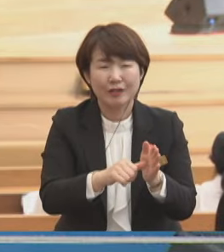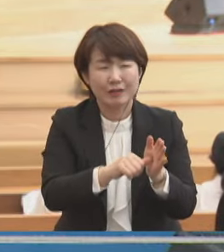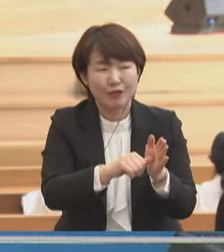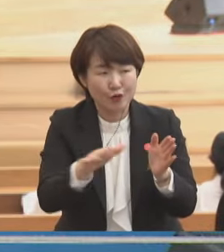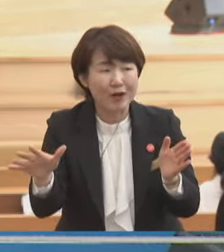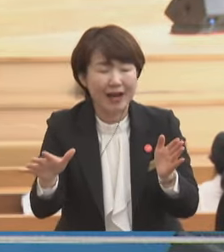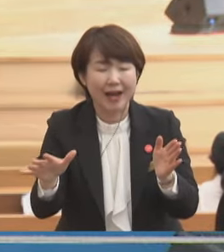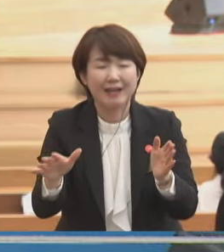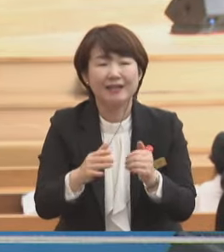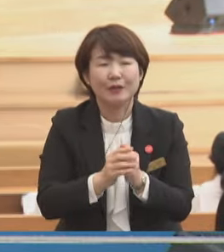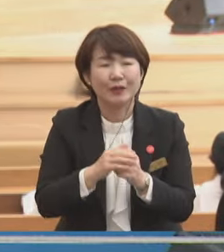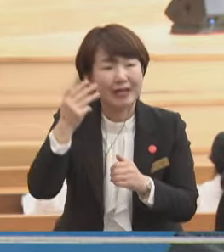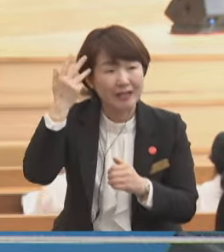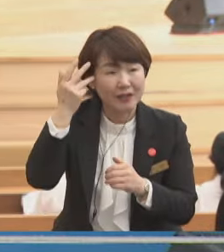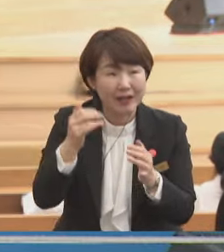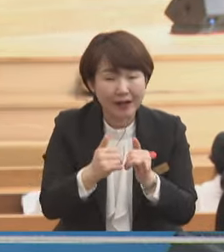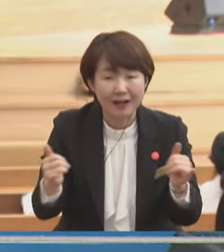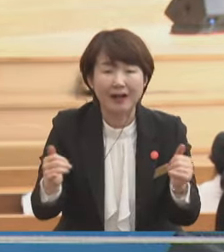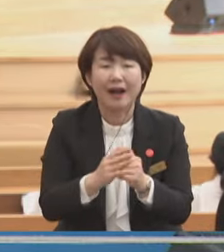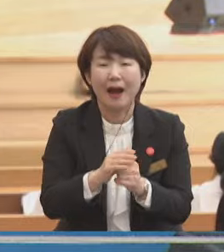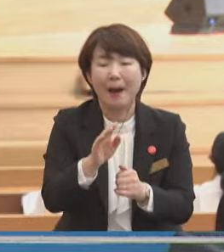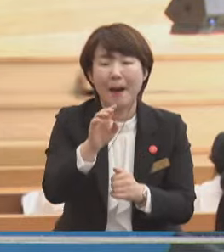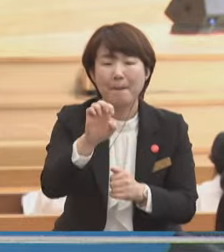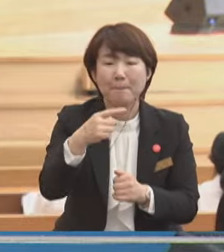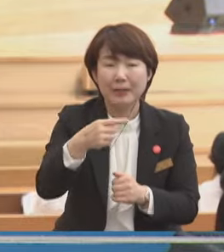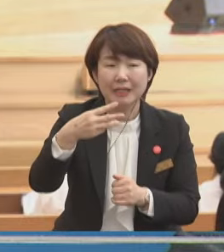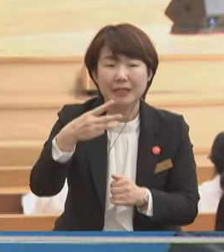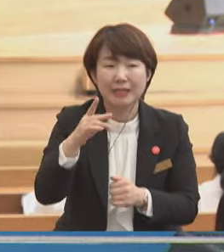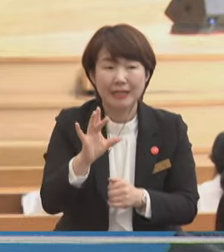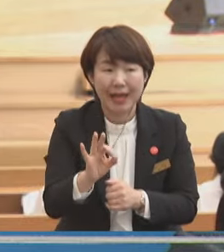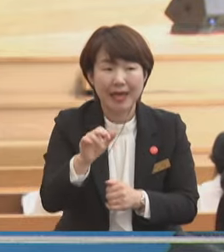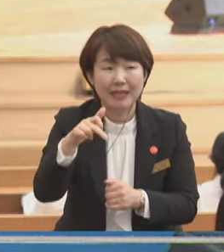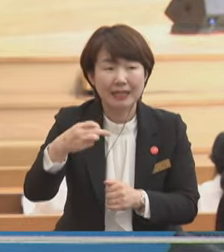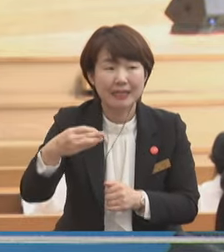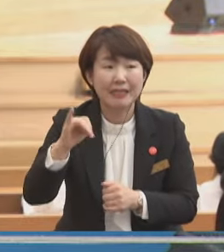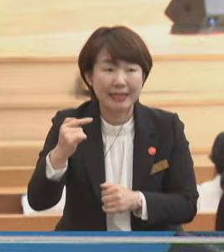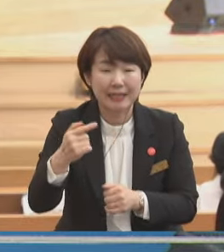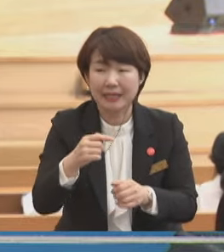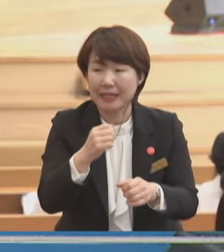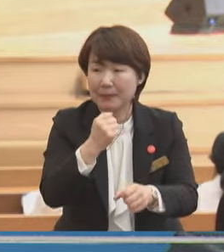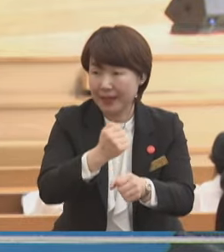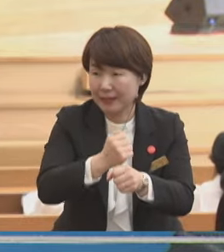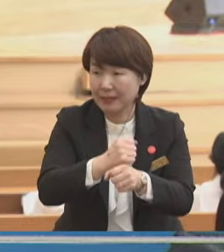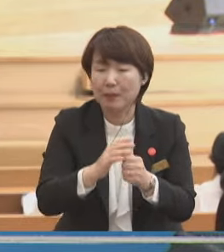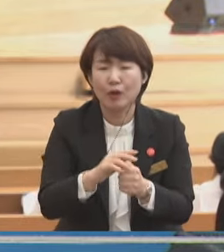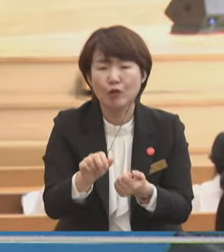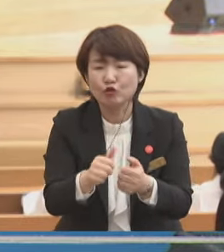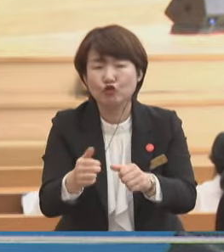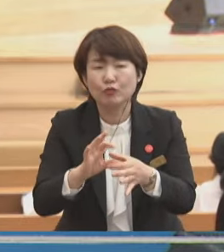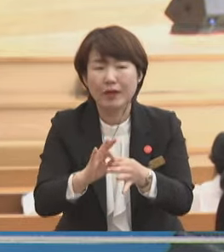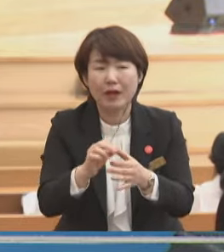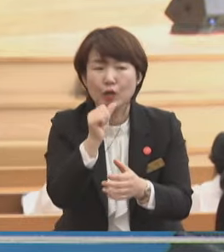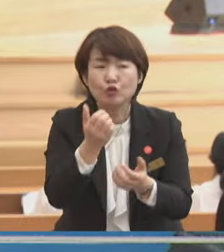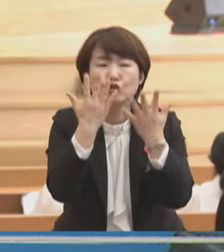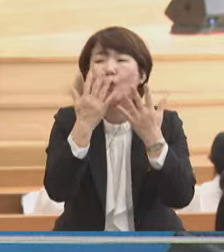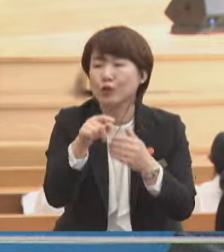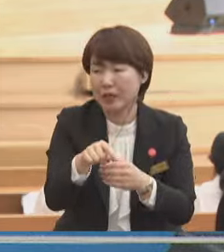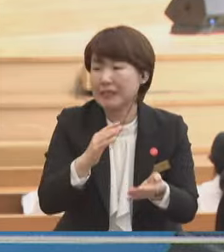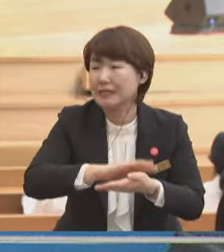정신 학자였던 빅터 프랭클이 쓴 책에 나오죠 죽음의 수용소라는 2차